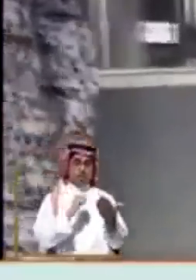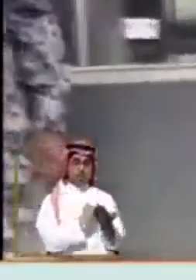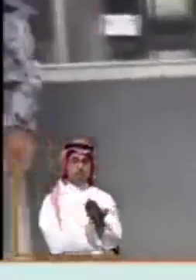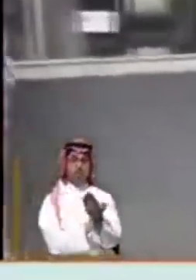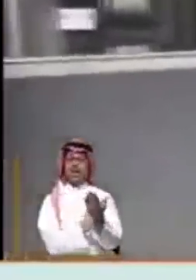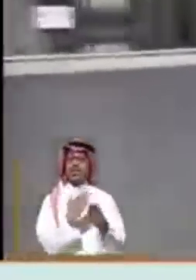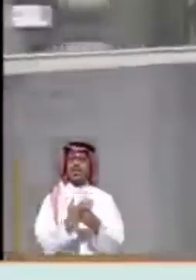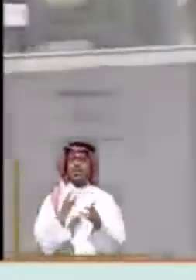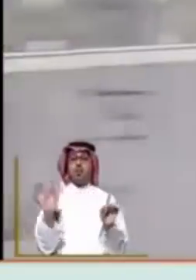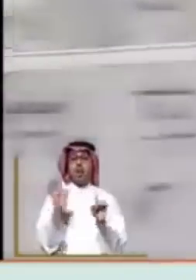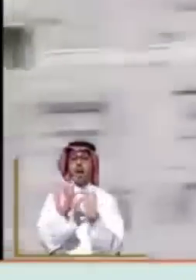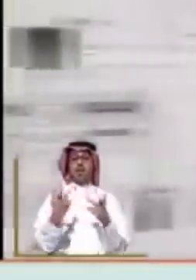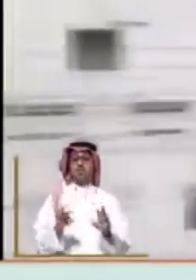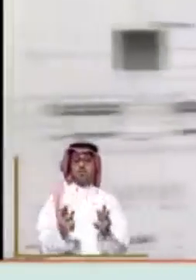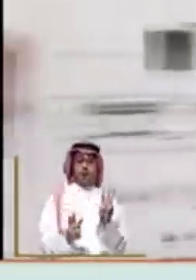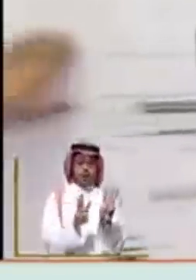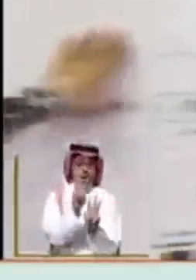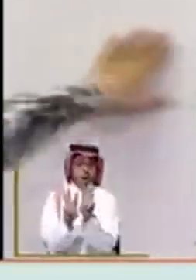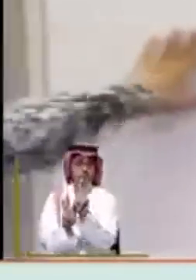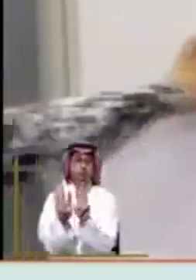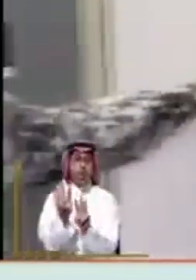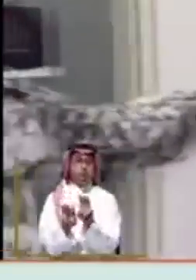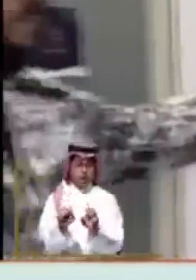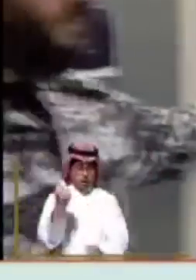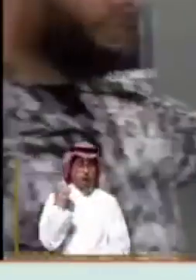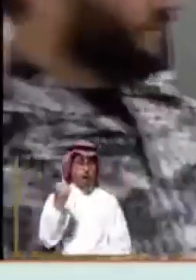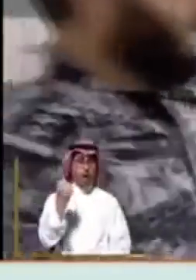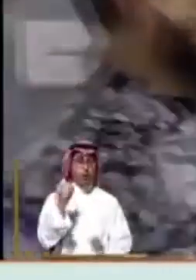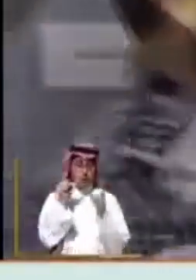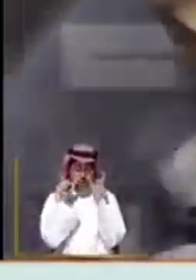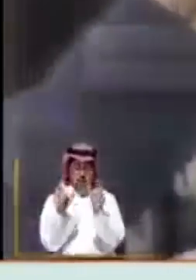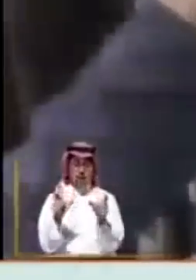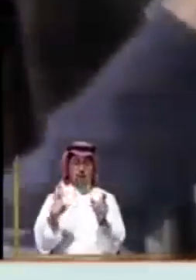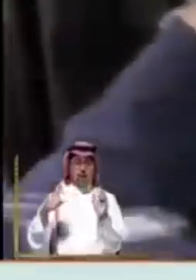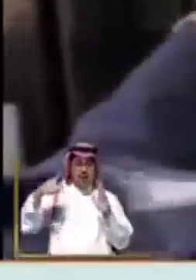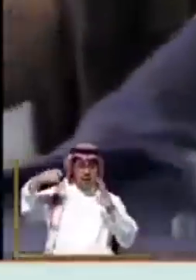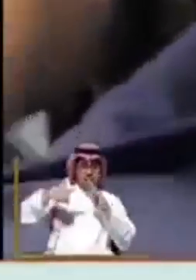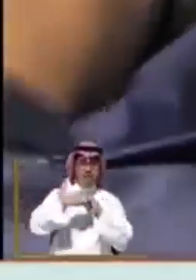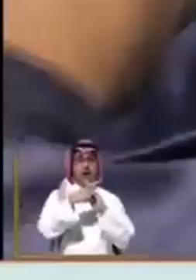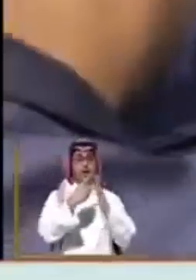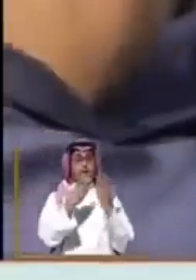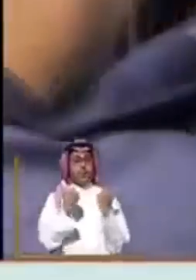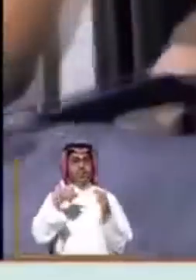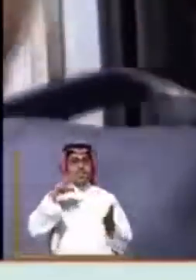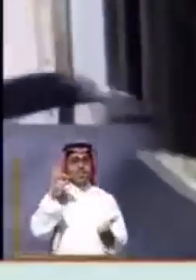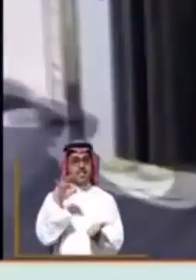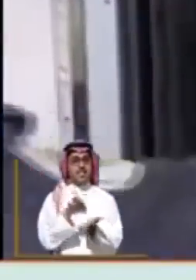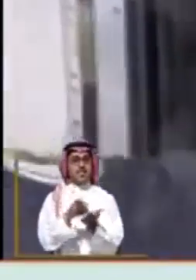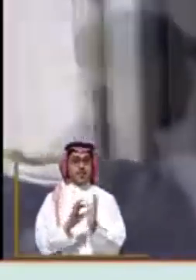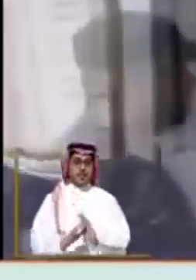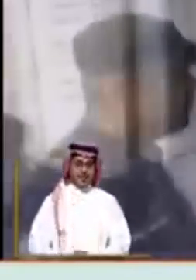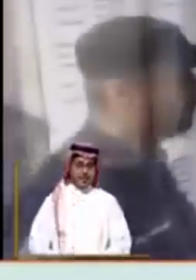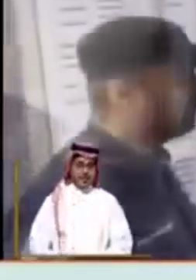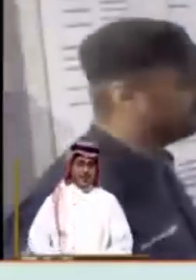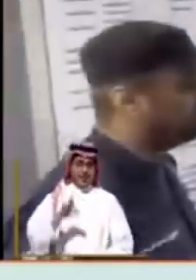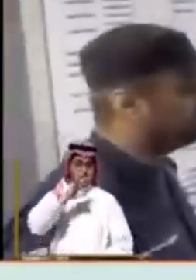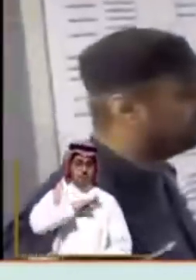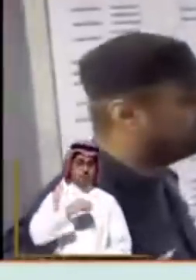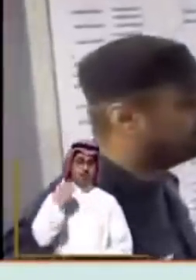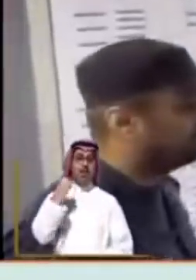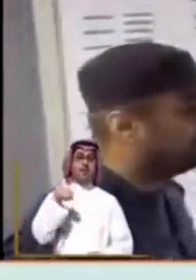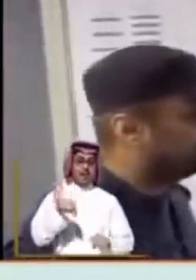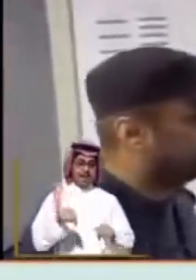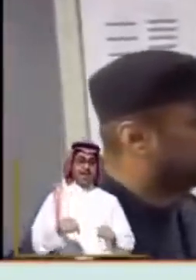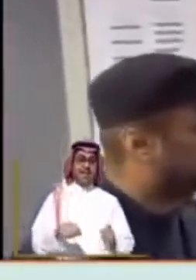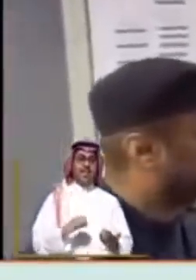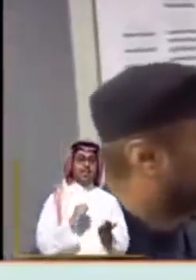بناء أطر عمل لنظام إدارة أمن المعلومات وحمايتها بما يخدم سرية وأمن النظم المعلوماتية ويضمن